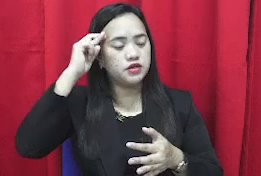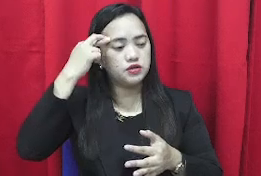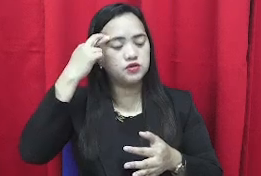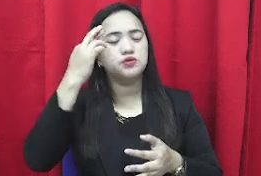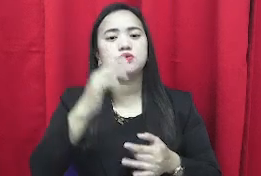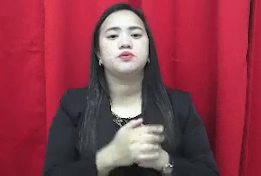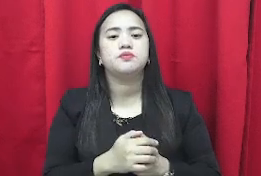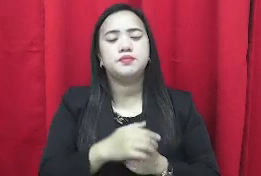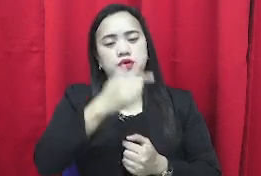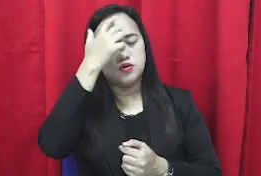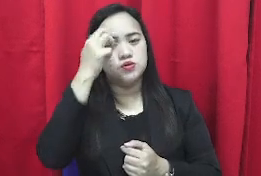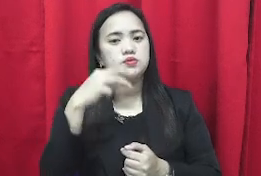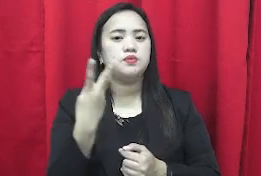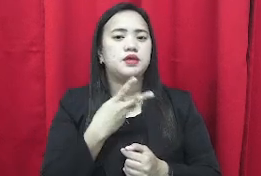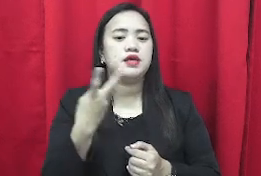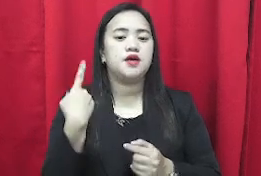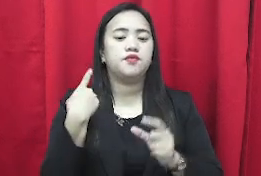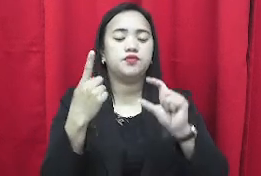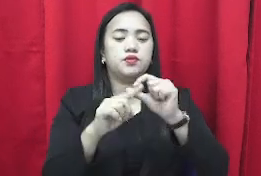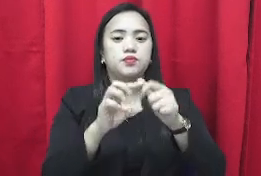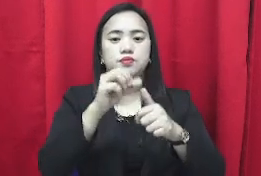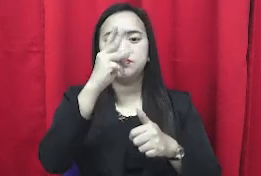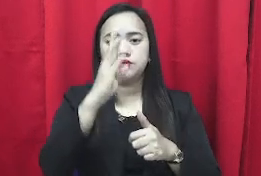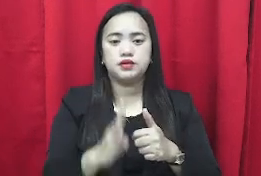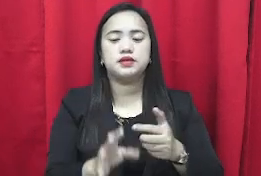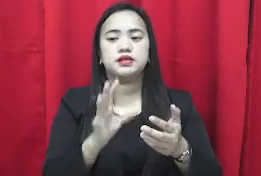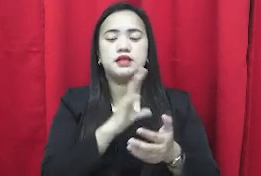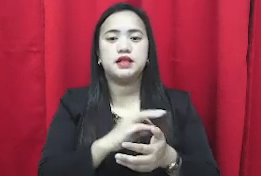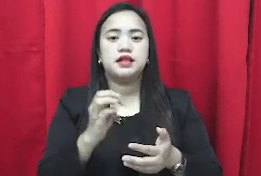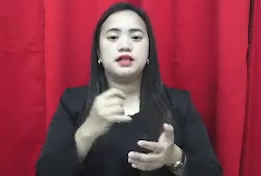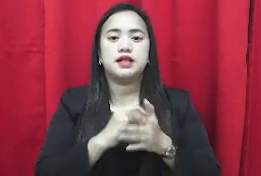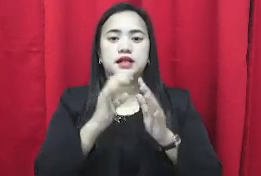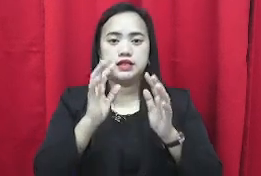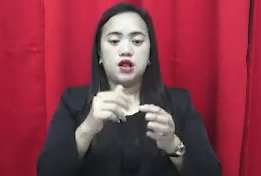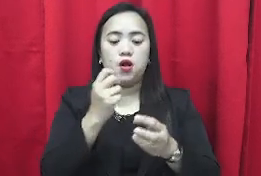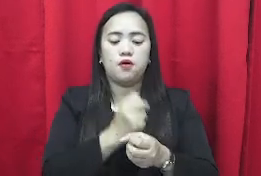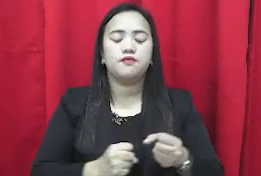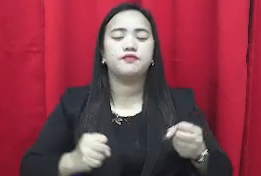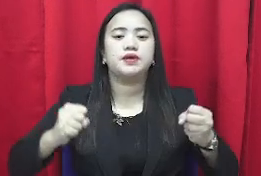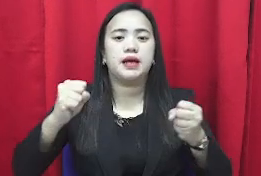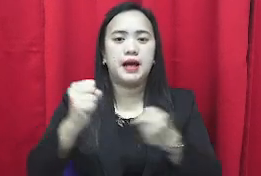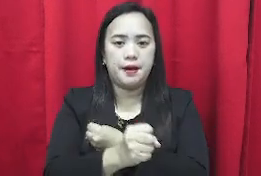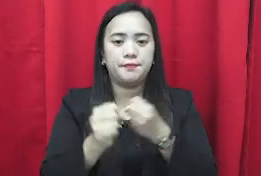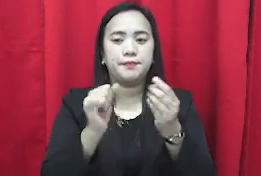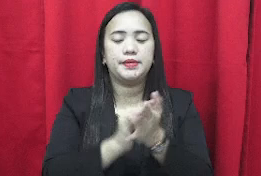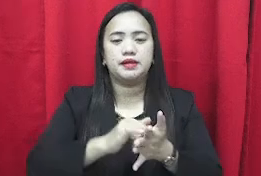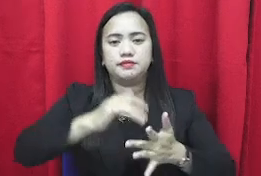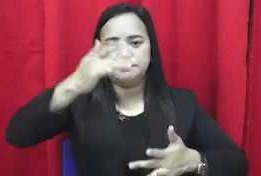naghirap at sinagupa yung hirap nilagpasan yung hirap